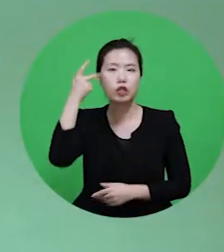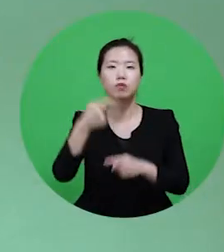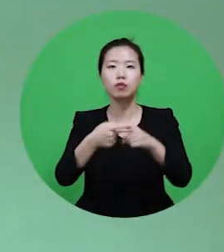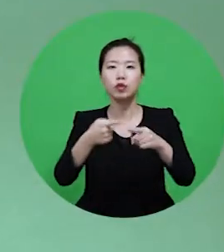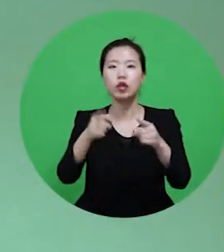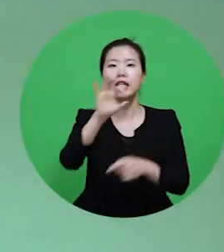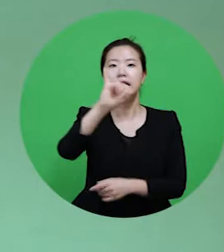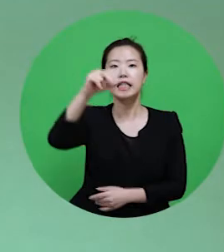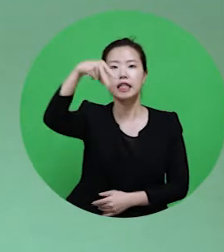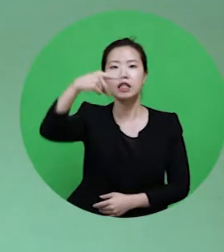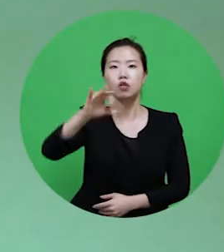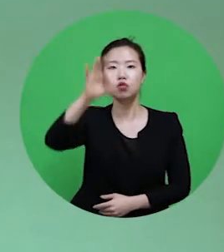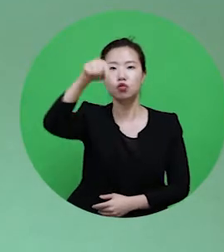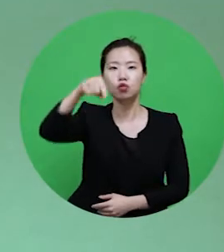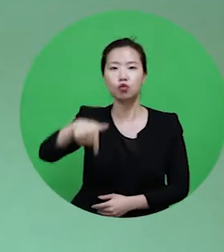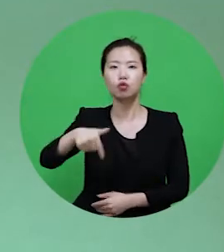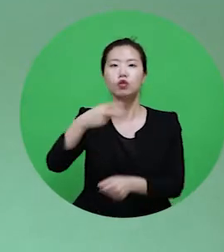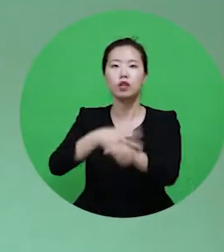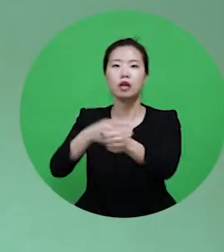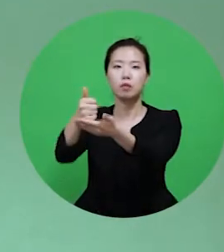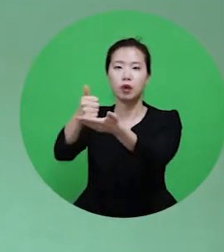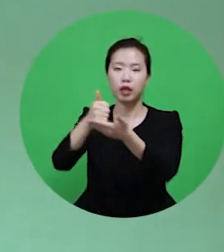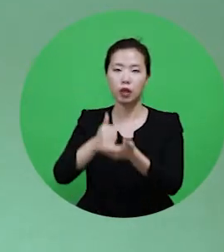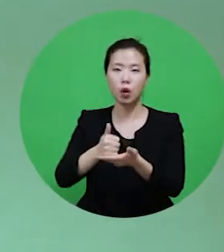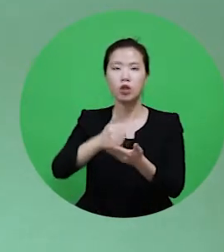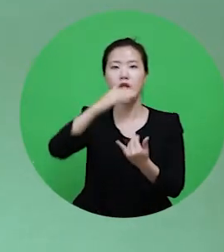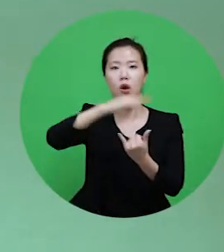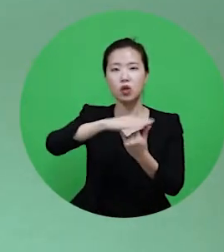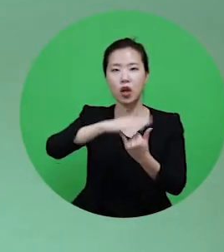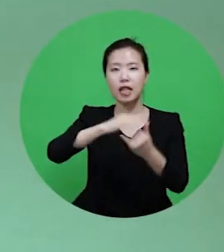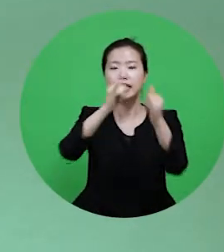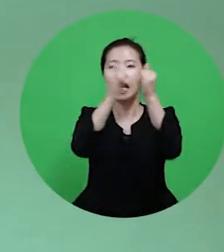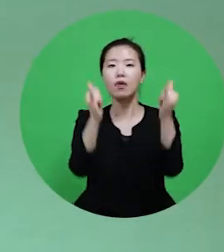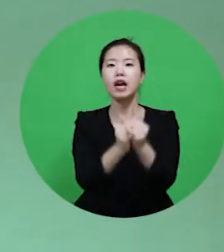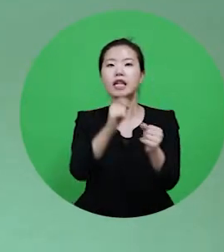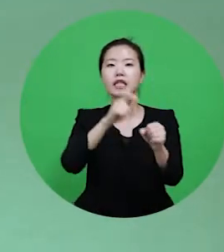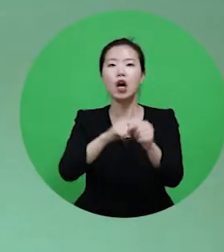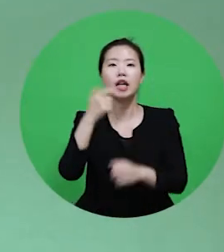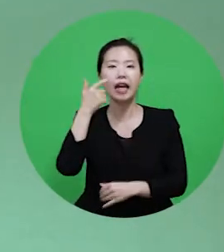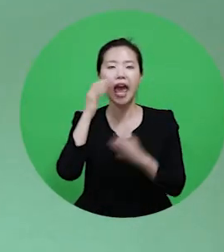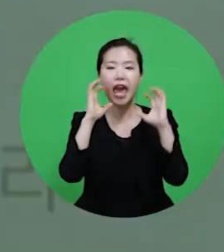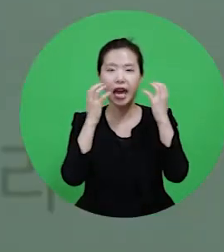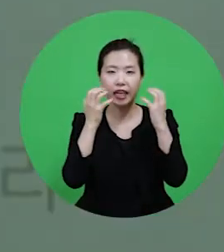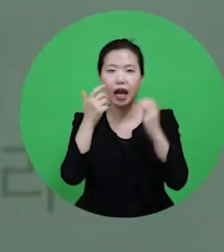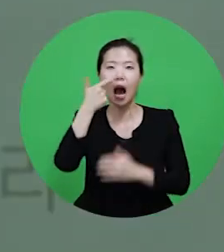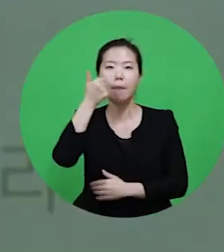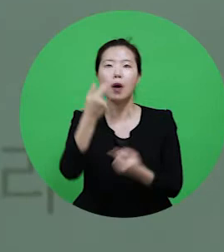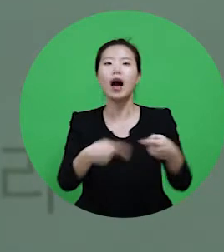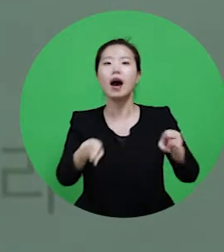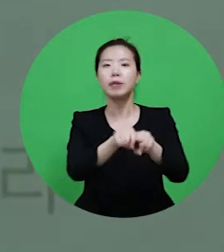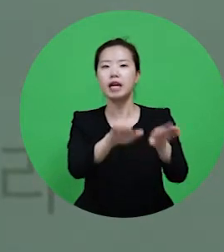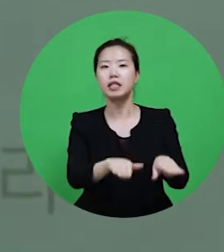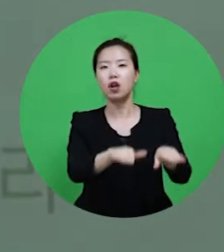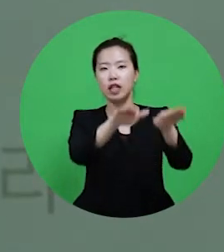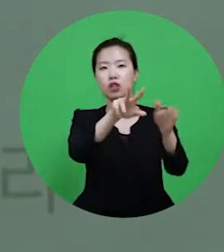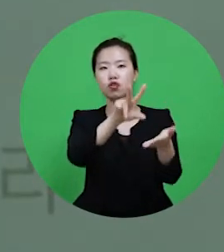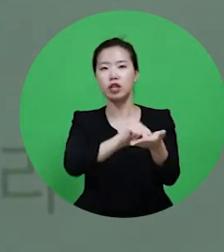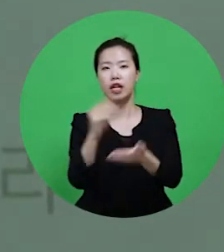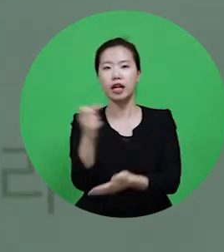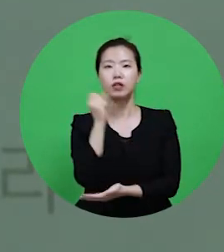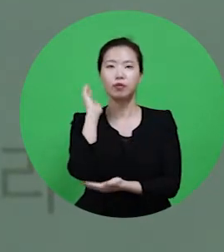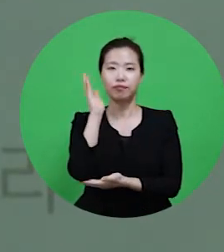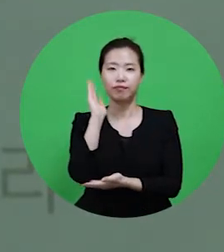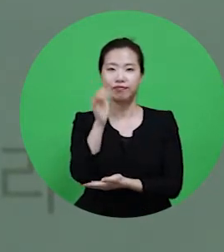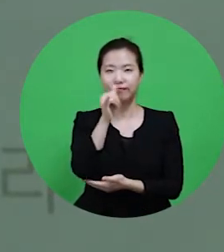클리닉에 이승욱 대표를 초청해 청소년 사회적 신생아 아버지와 함께